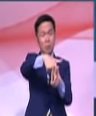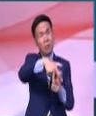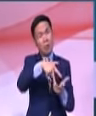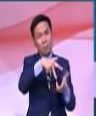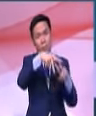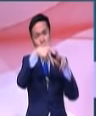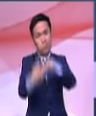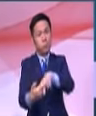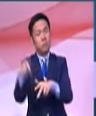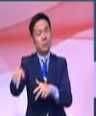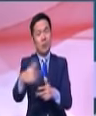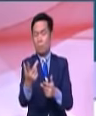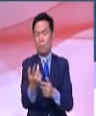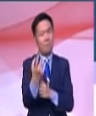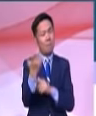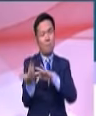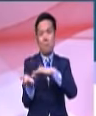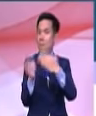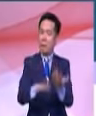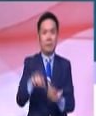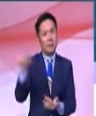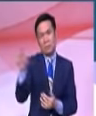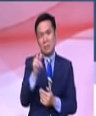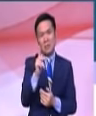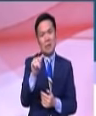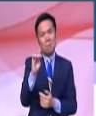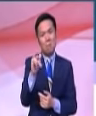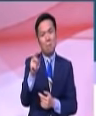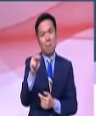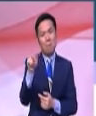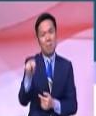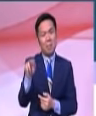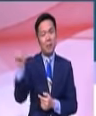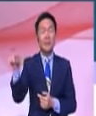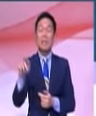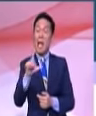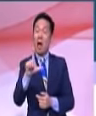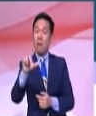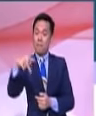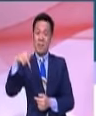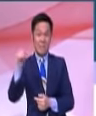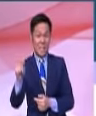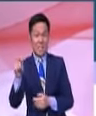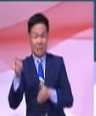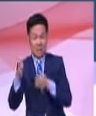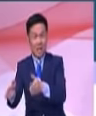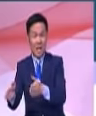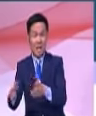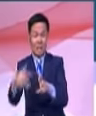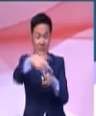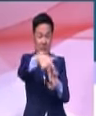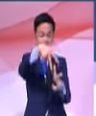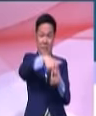Terengganu malam tadi. Insiden di lebuh raya Pantai Timur Fasa 2 LPT2 itu turut mengakibatkan rakannya